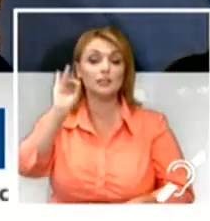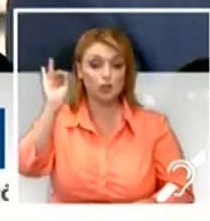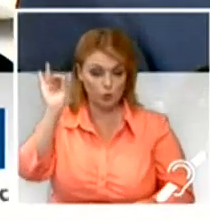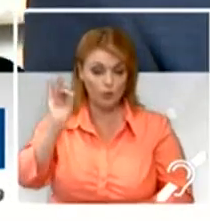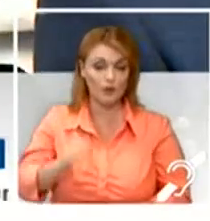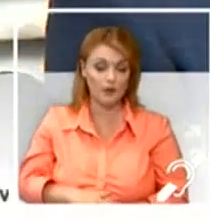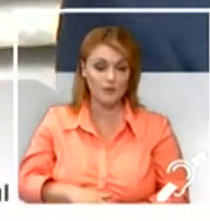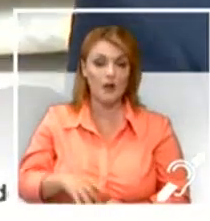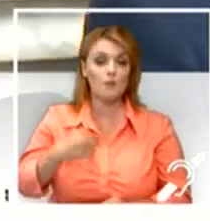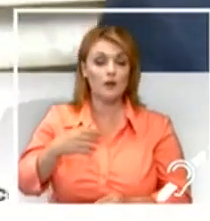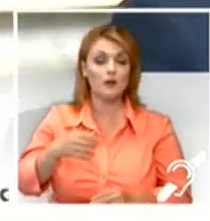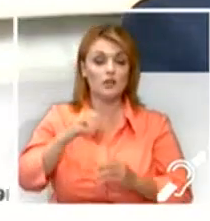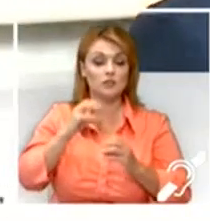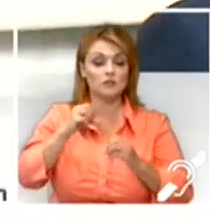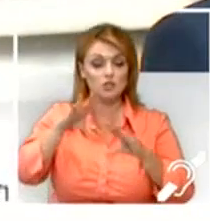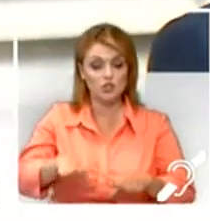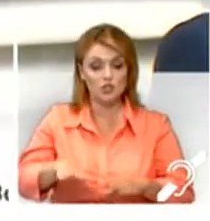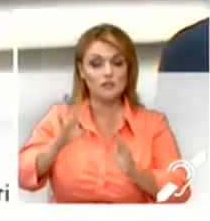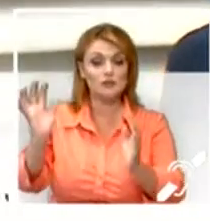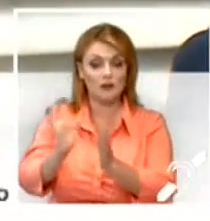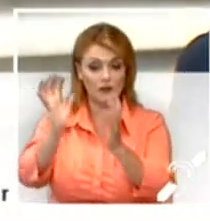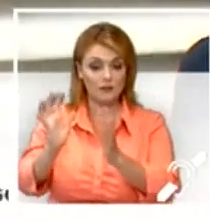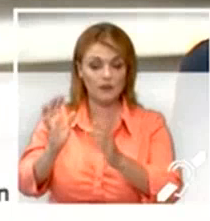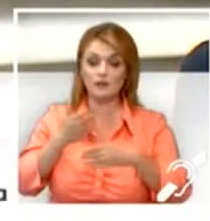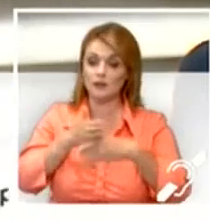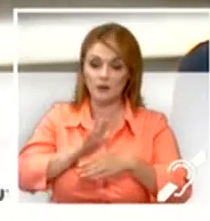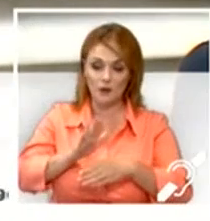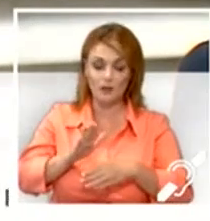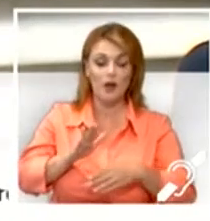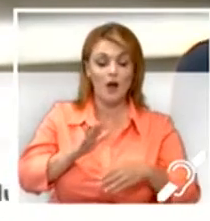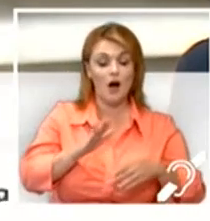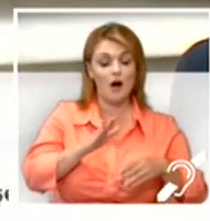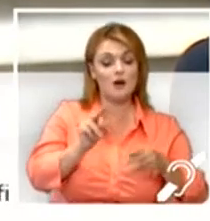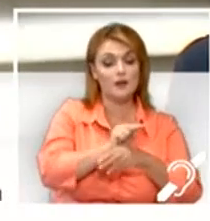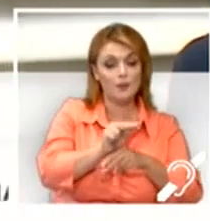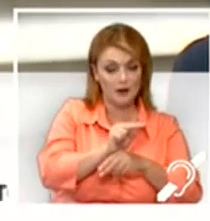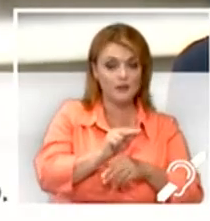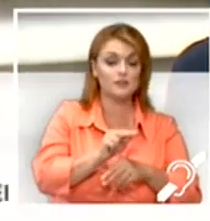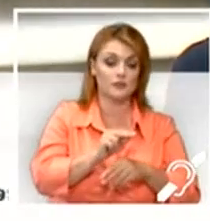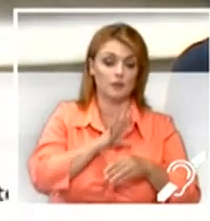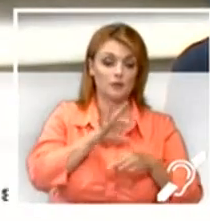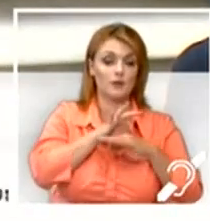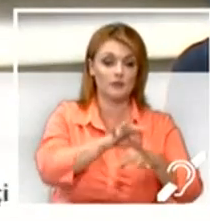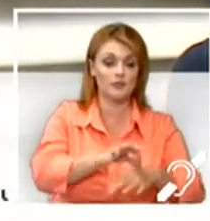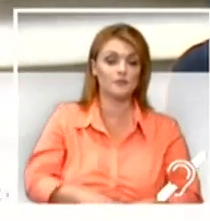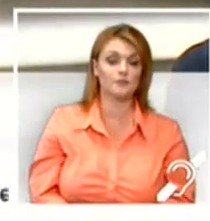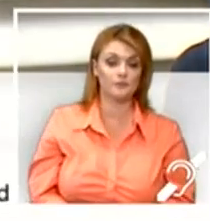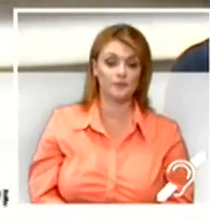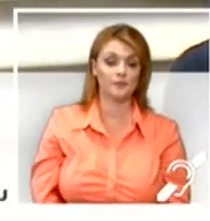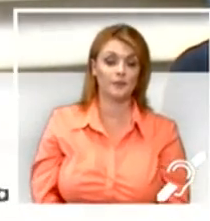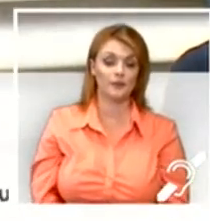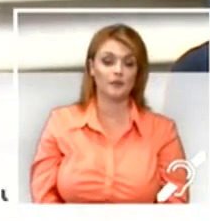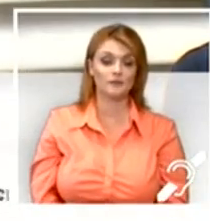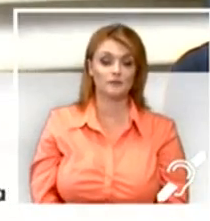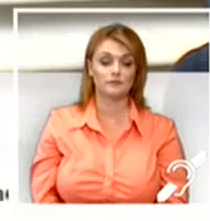opera noaptea la el. Va avea un program între ora 6 dimineața și ora 10 seara când va putea să fie operaționalizat. Sunt niște